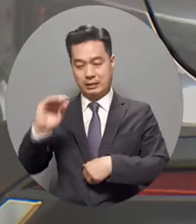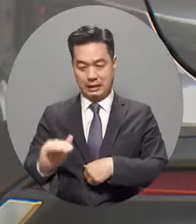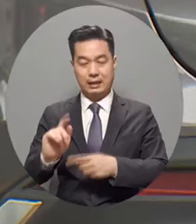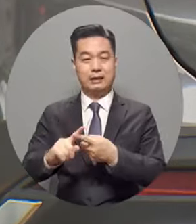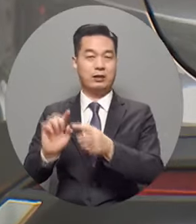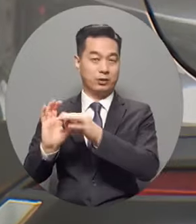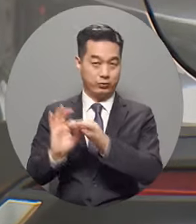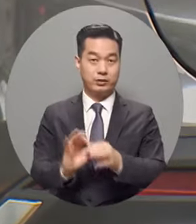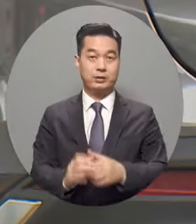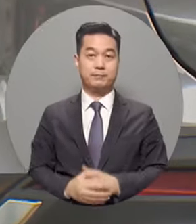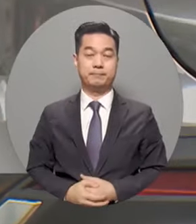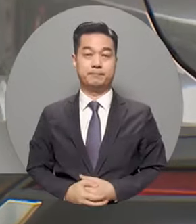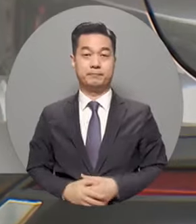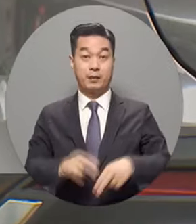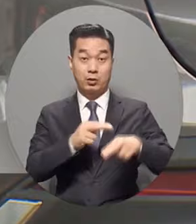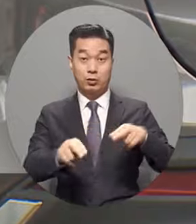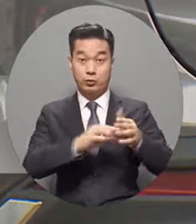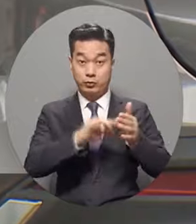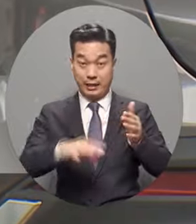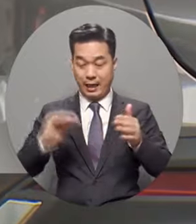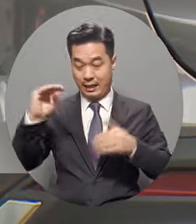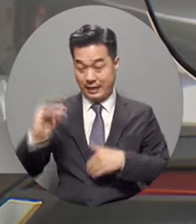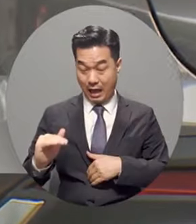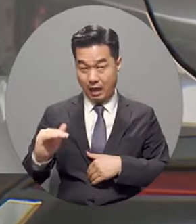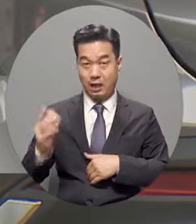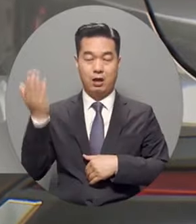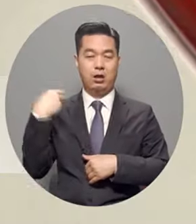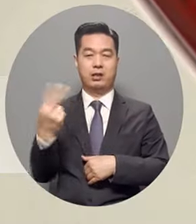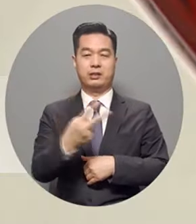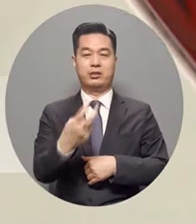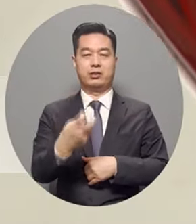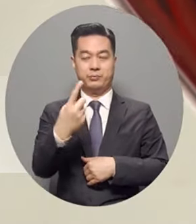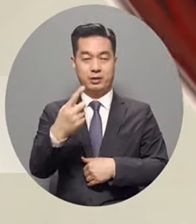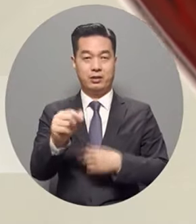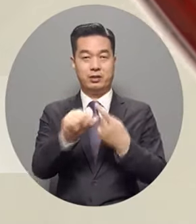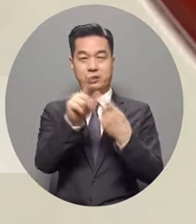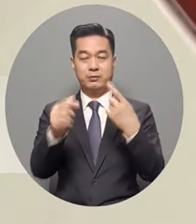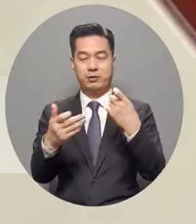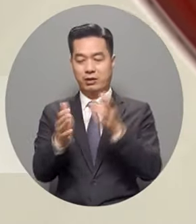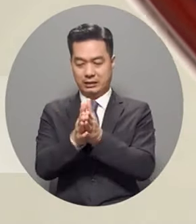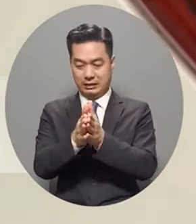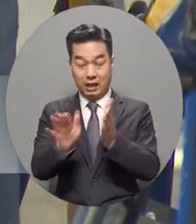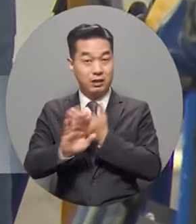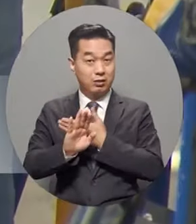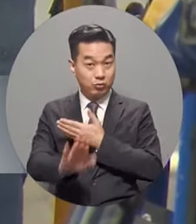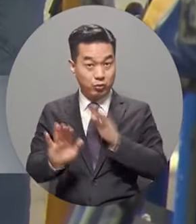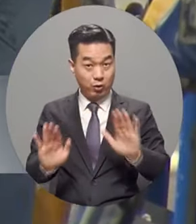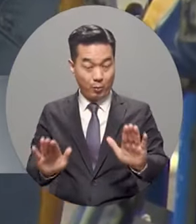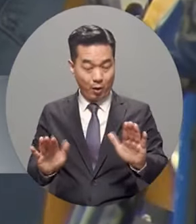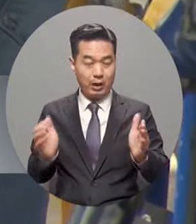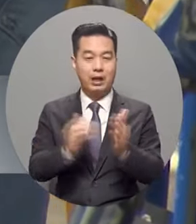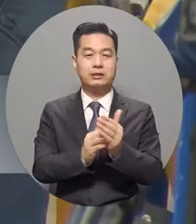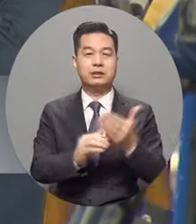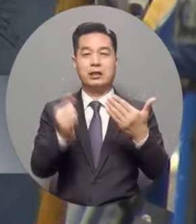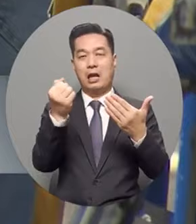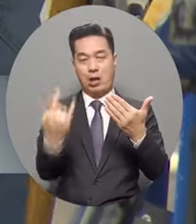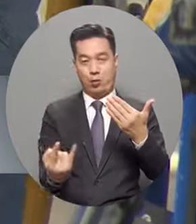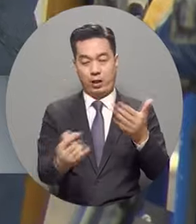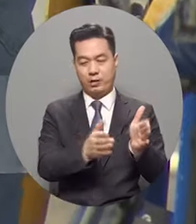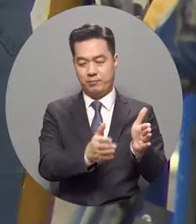유지됩니다 유류세 인하 조치는 지난 2021년 11월 시행된 이후 이번까지 아홉 차례